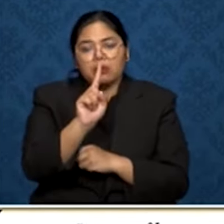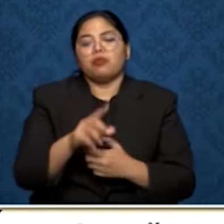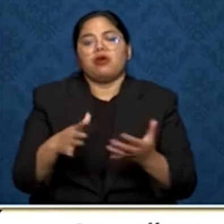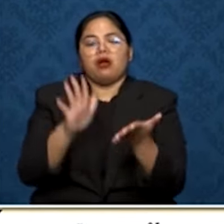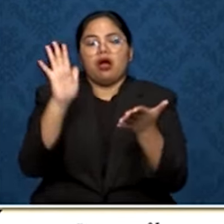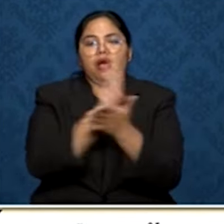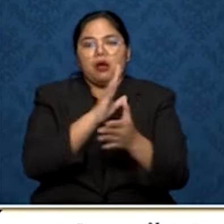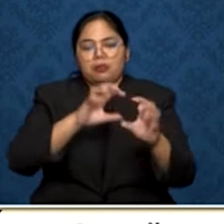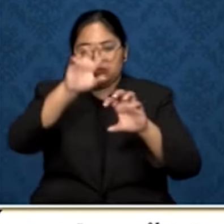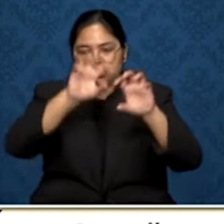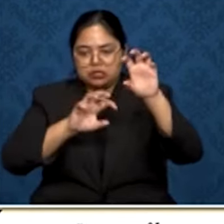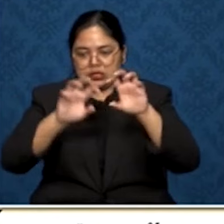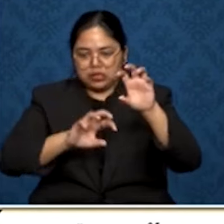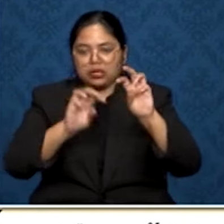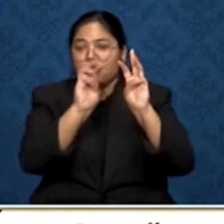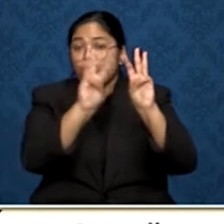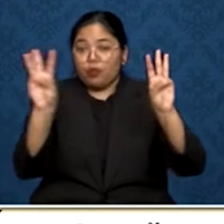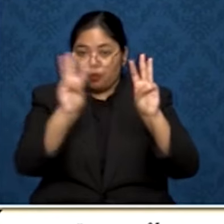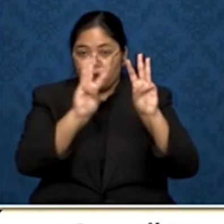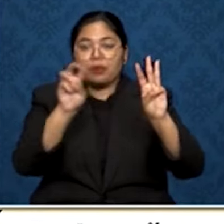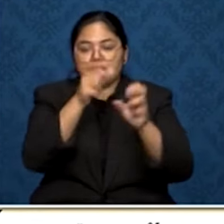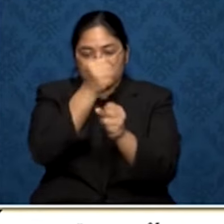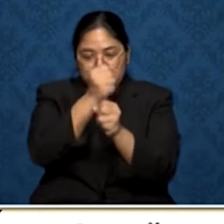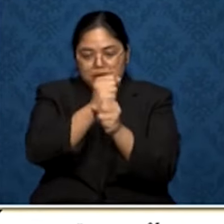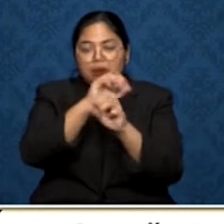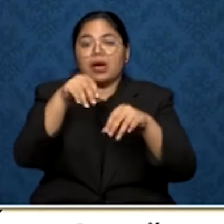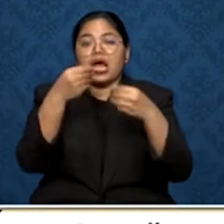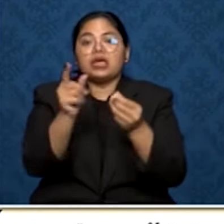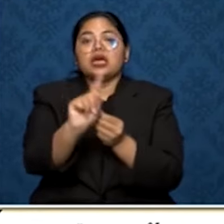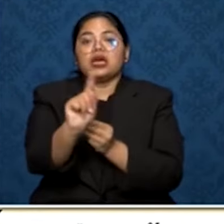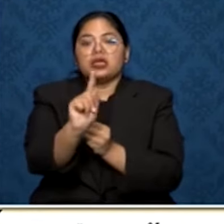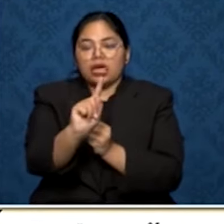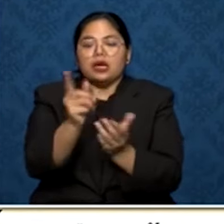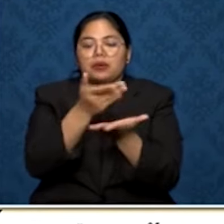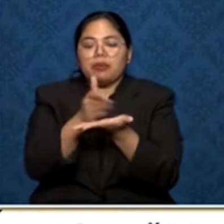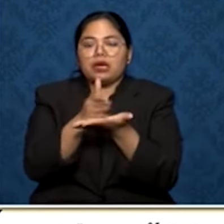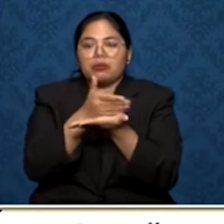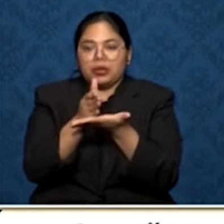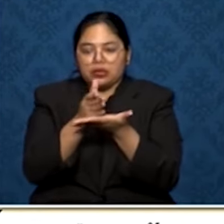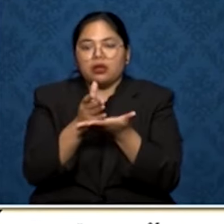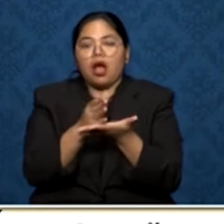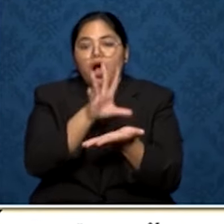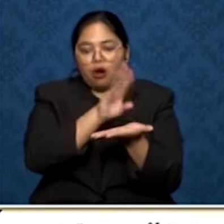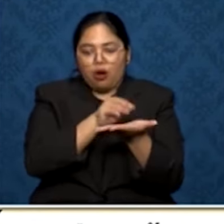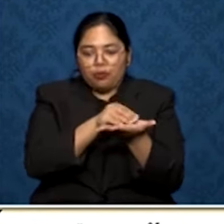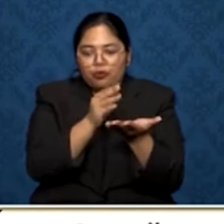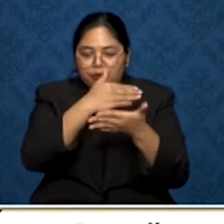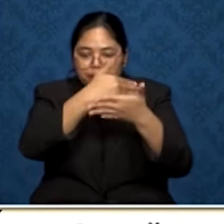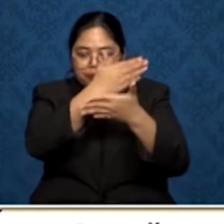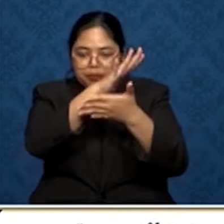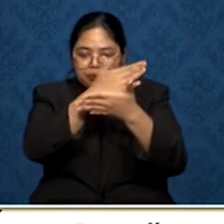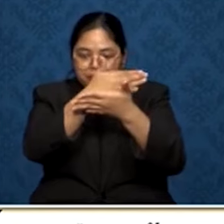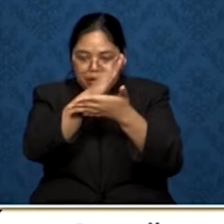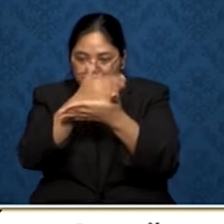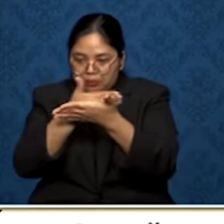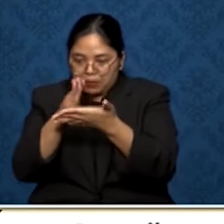เป็ Perืีั้นเลยมากนะครต้ขอบคณตรนี้เรามาดูคร